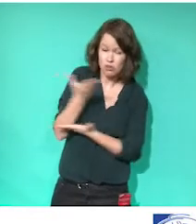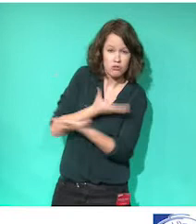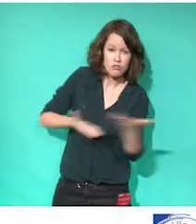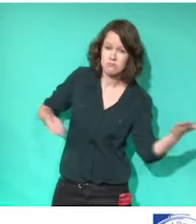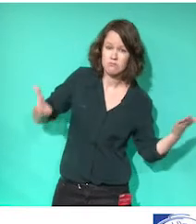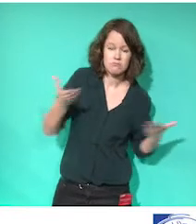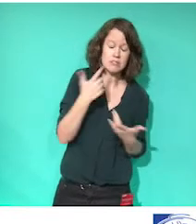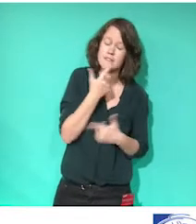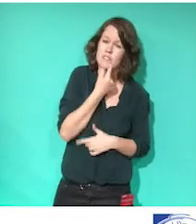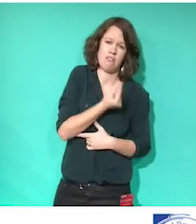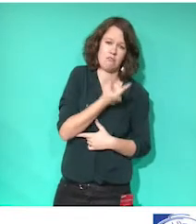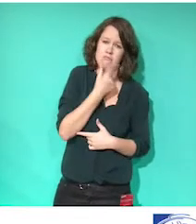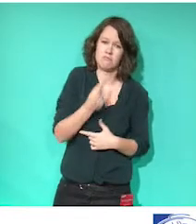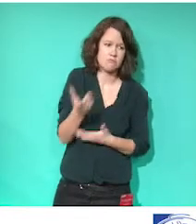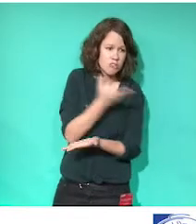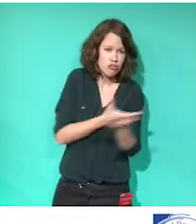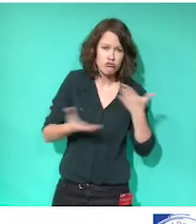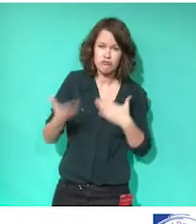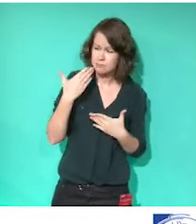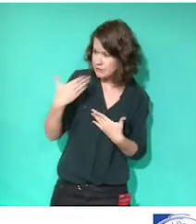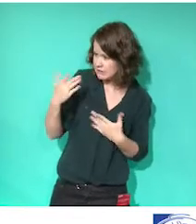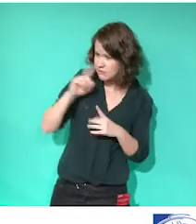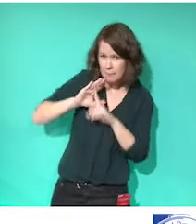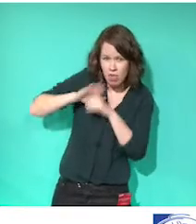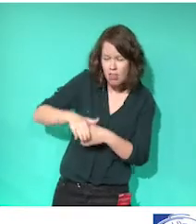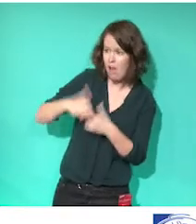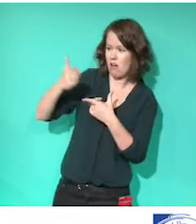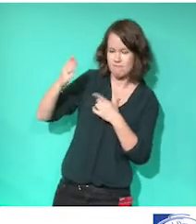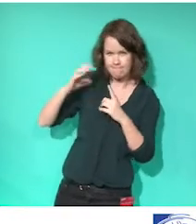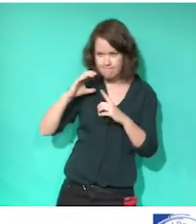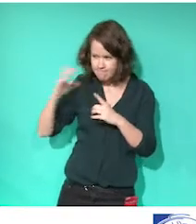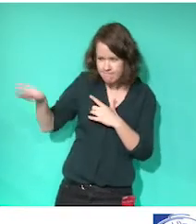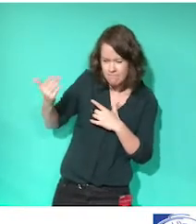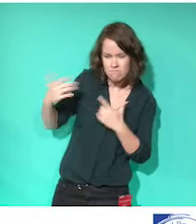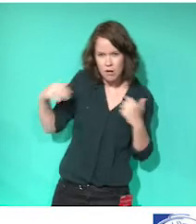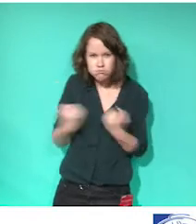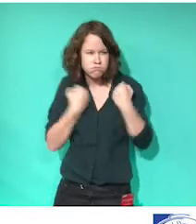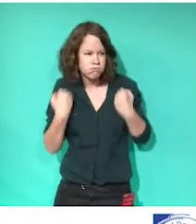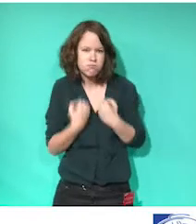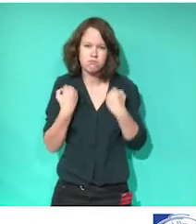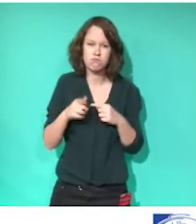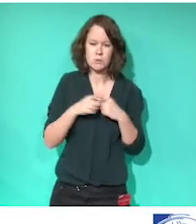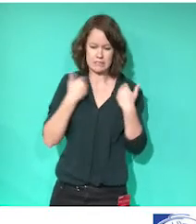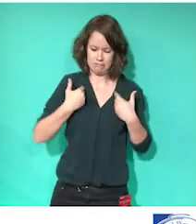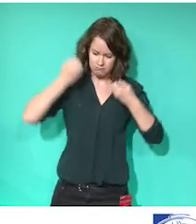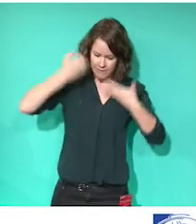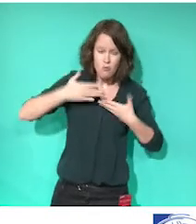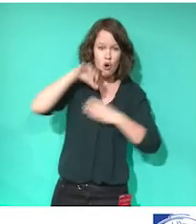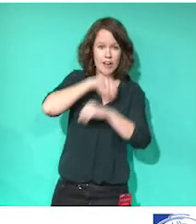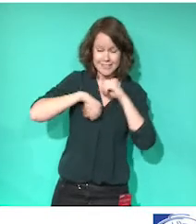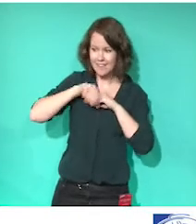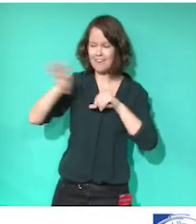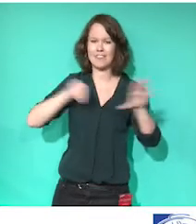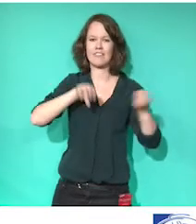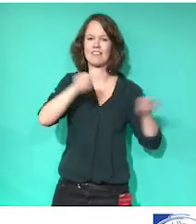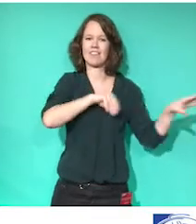continuer à communiquer sur le sexisme, à disons, s'inviter les uns et les autres à nos différentes manifestations, et puis après